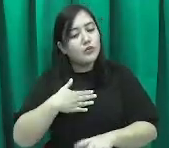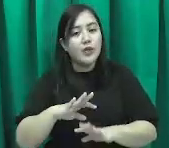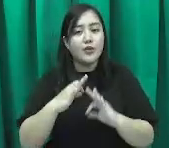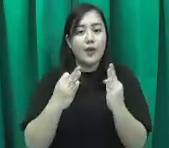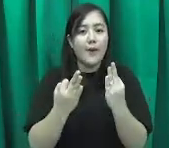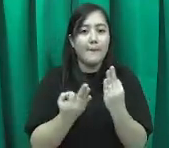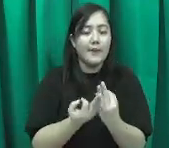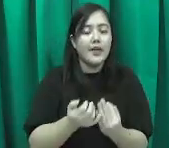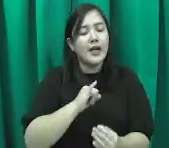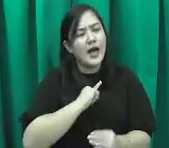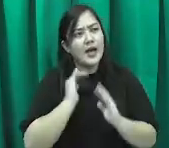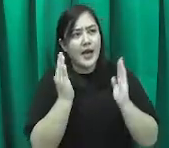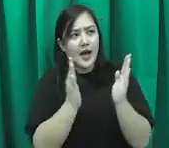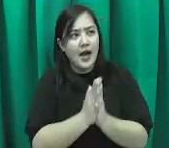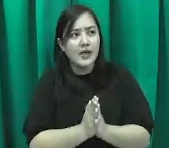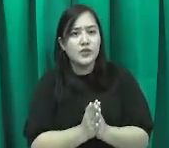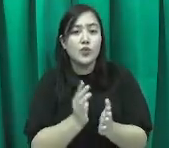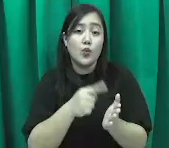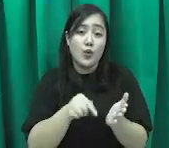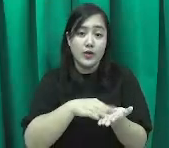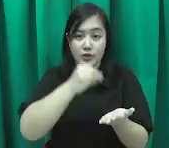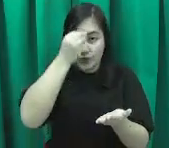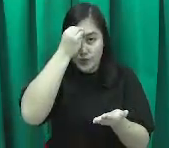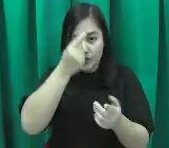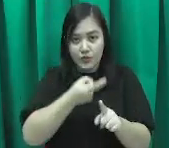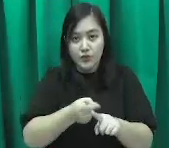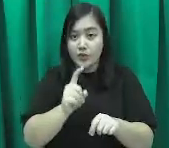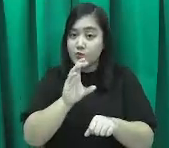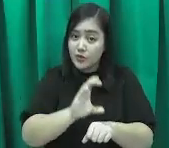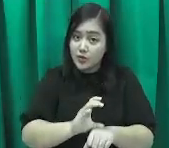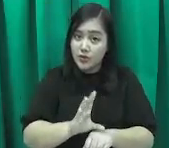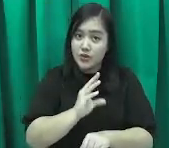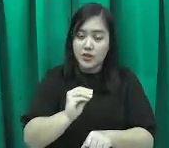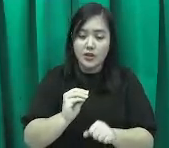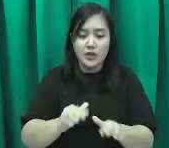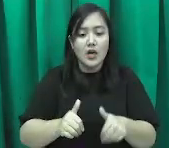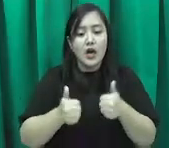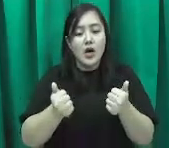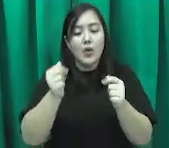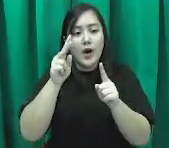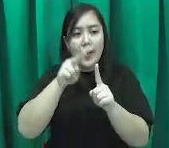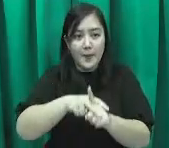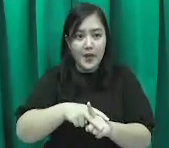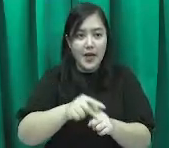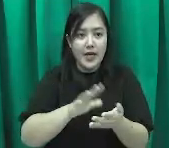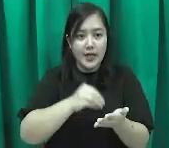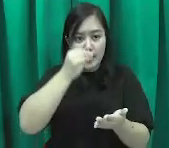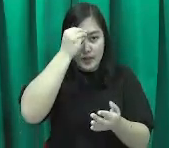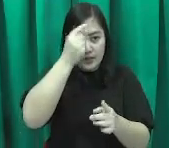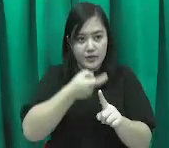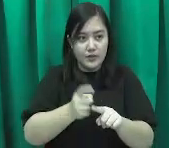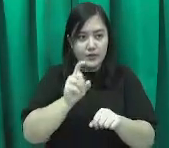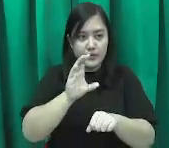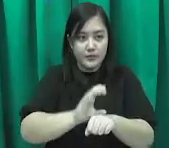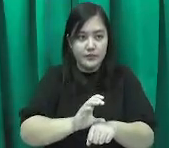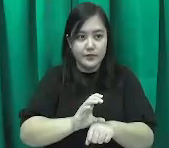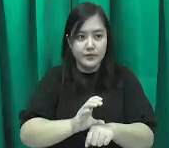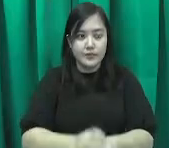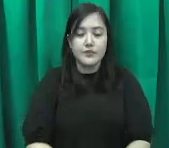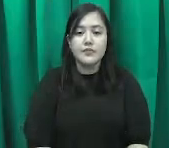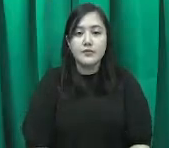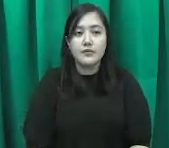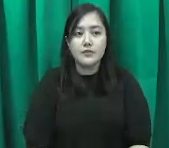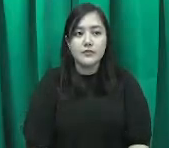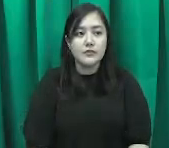church? Kasi magandang bagay yun na monitor mo pa rin. Yeah, that's right, sir. Oo, kasi ang iniwan mo yung asawa